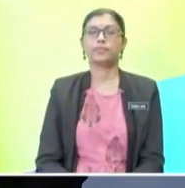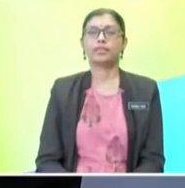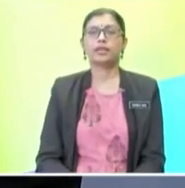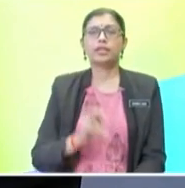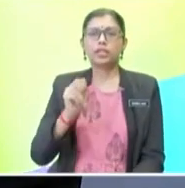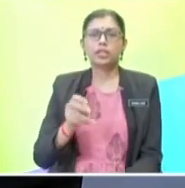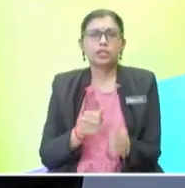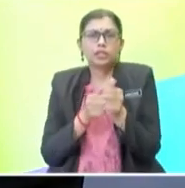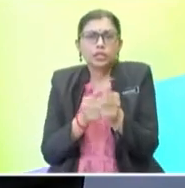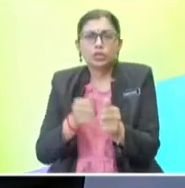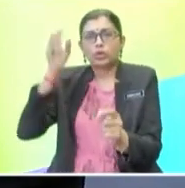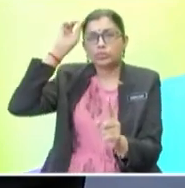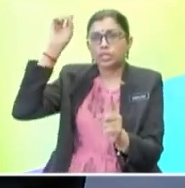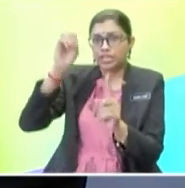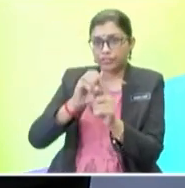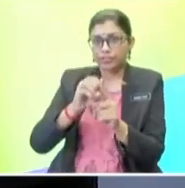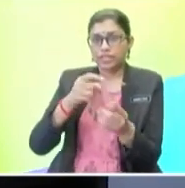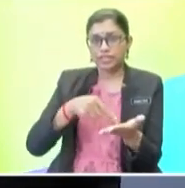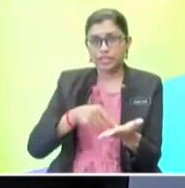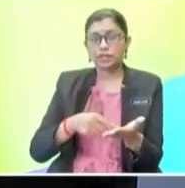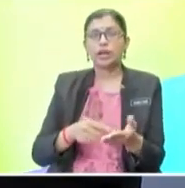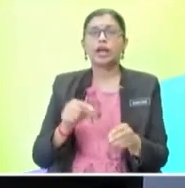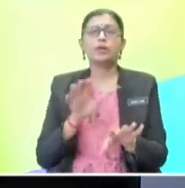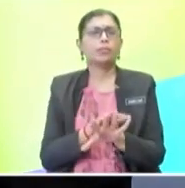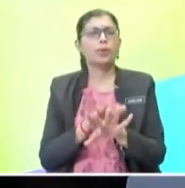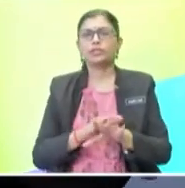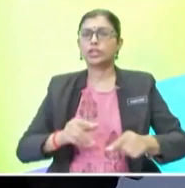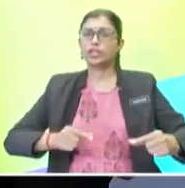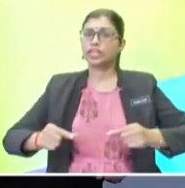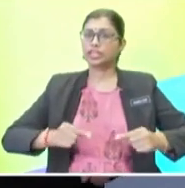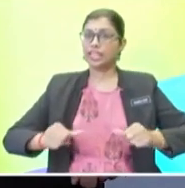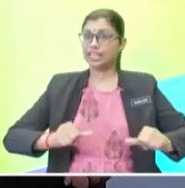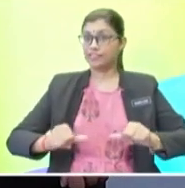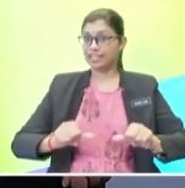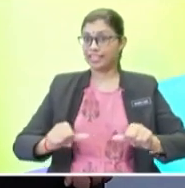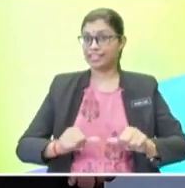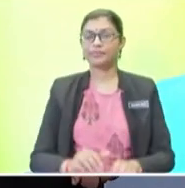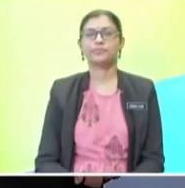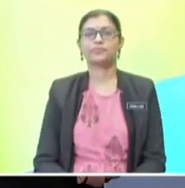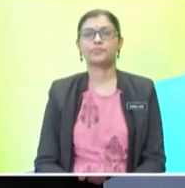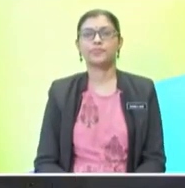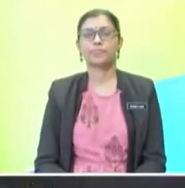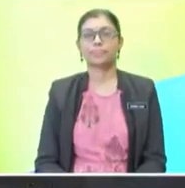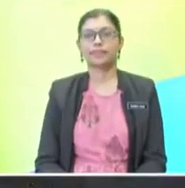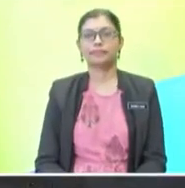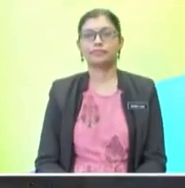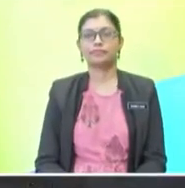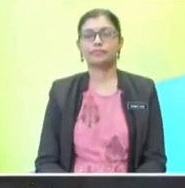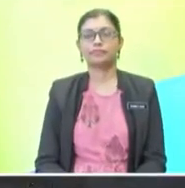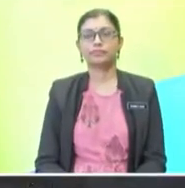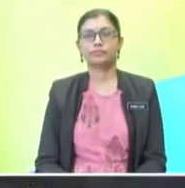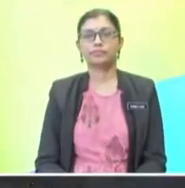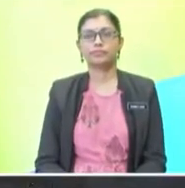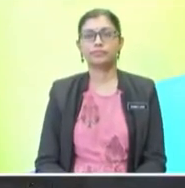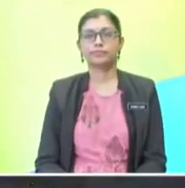pelbagai aktiviti untuk anak-anak ini supaya mereka boleh mencapai objektif yang telah kita tetapkan. Okey. Jadi kita